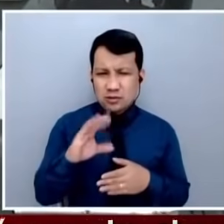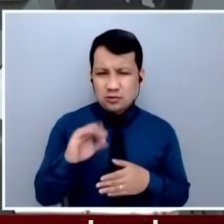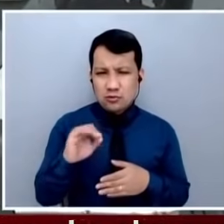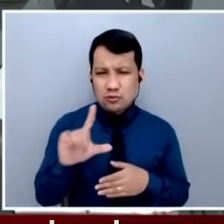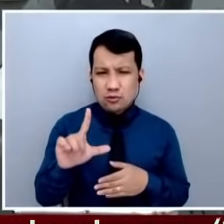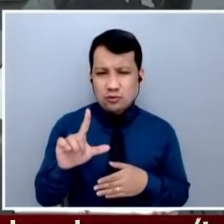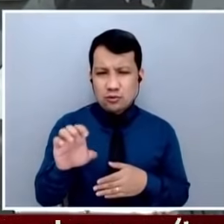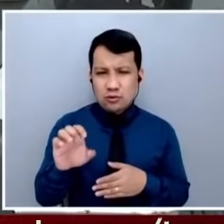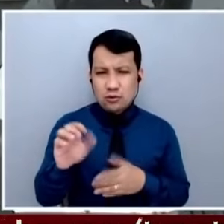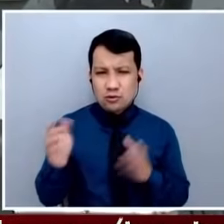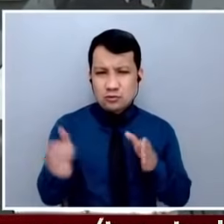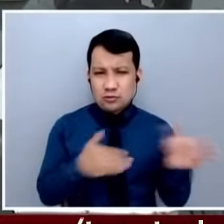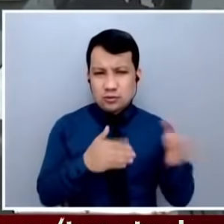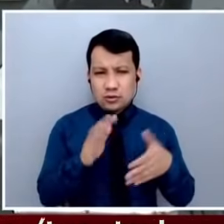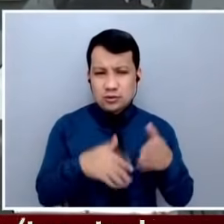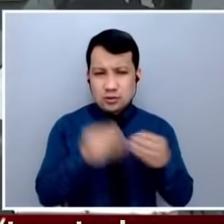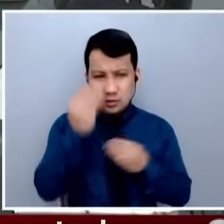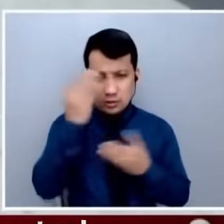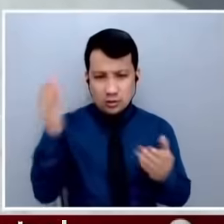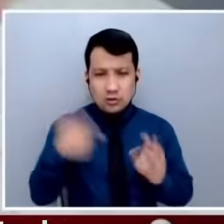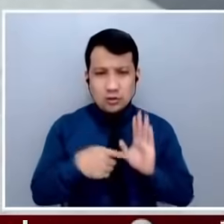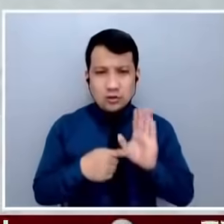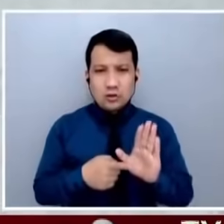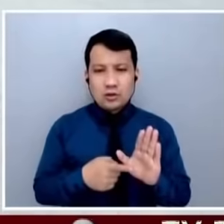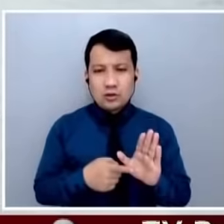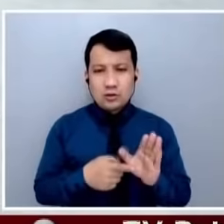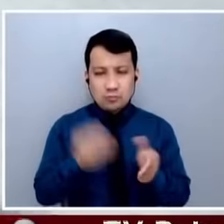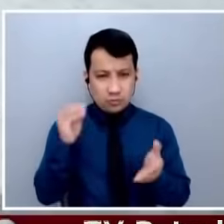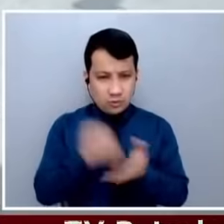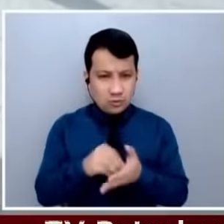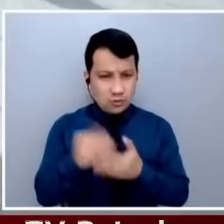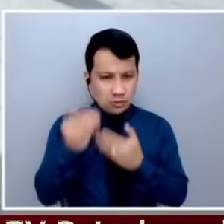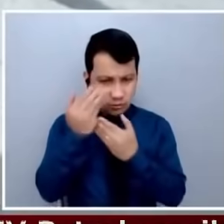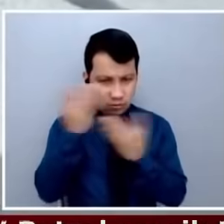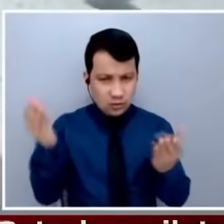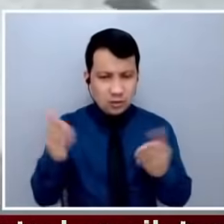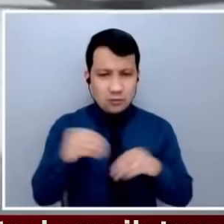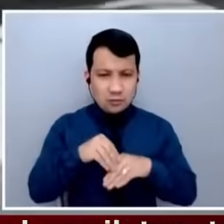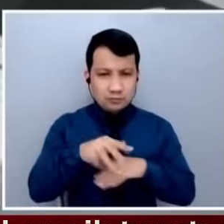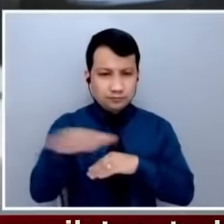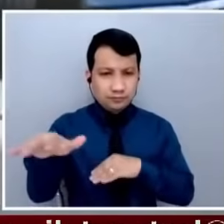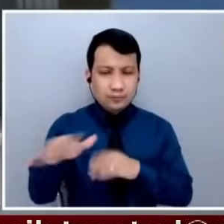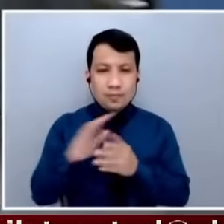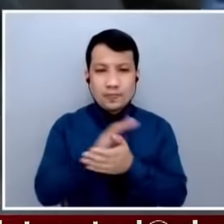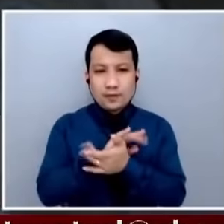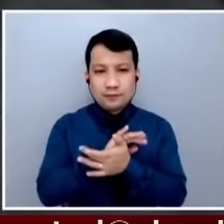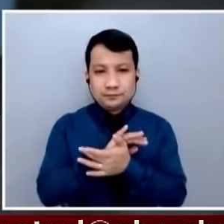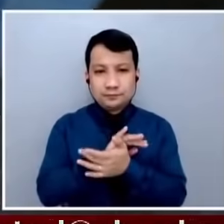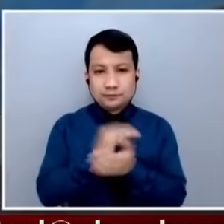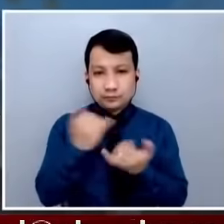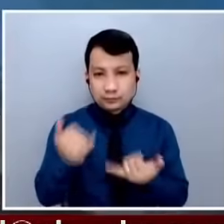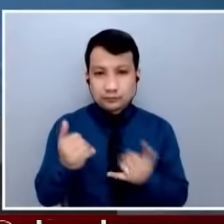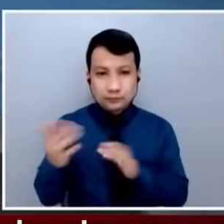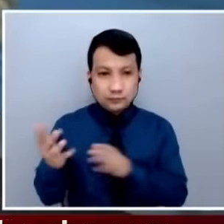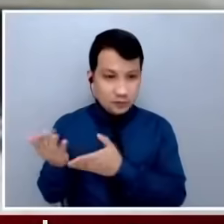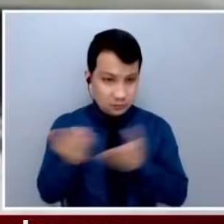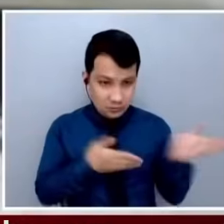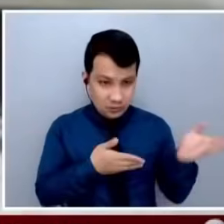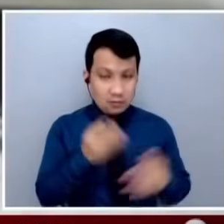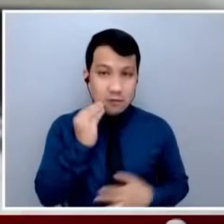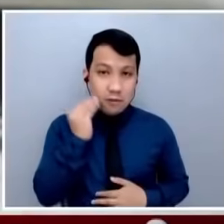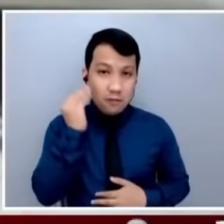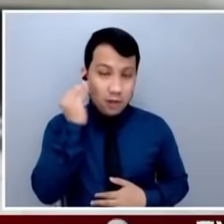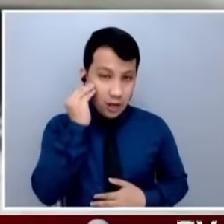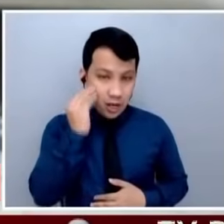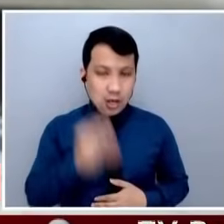siya sa punuan kahit fully vaccinated siya. Mahirap na raw mahawa ng COVID virus na pwede niyang madala sa bahay. Hindi